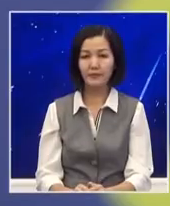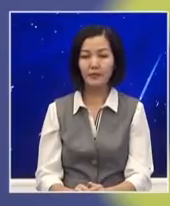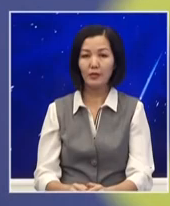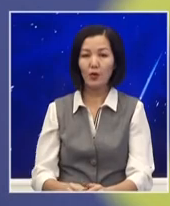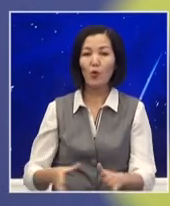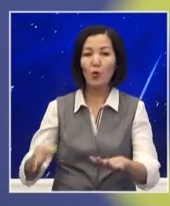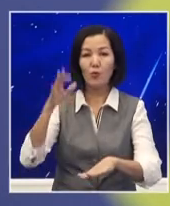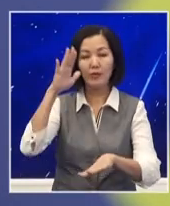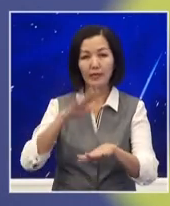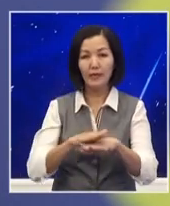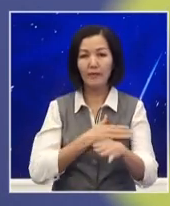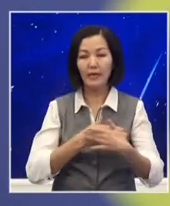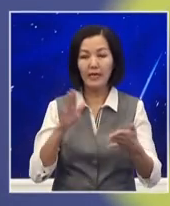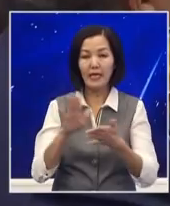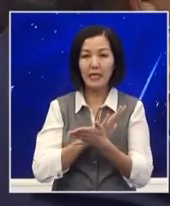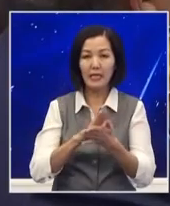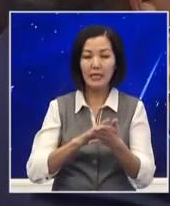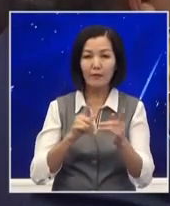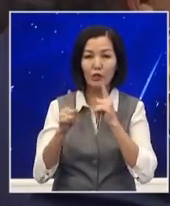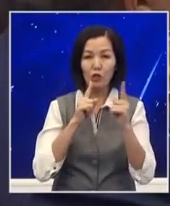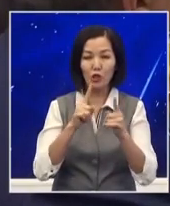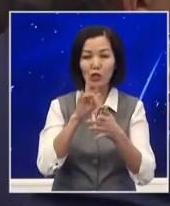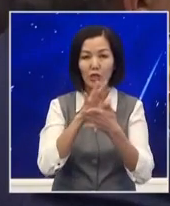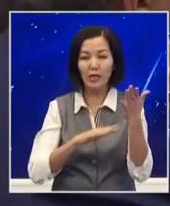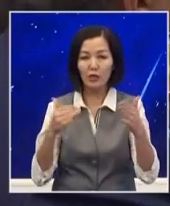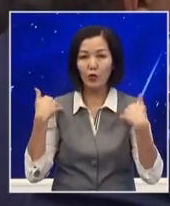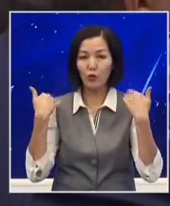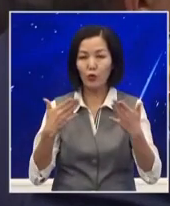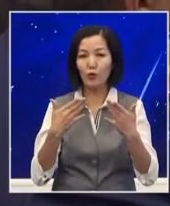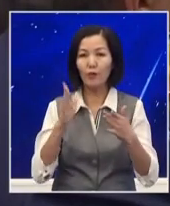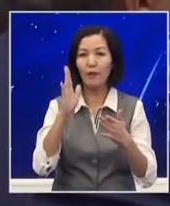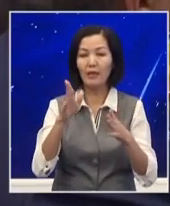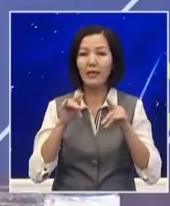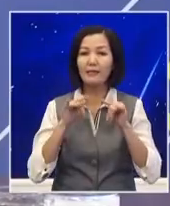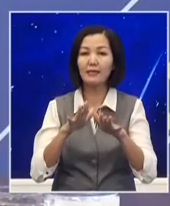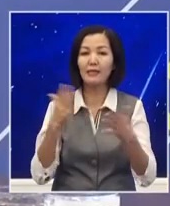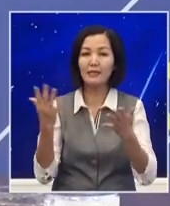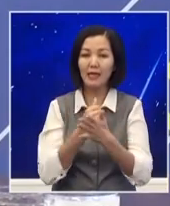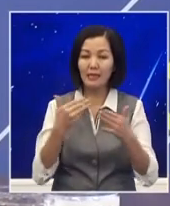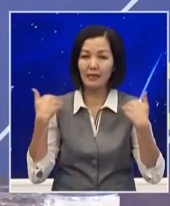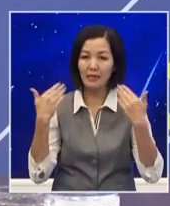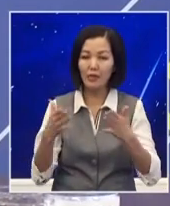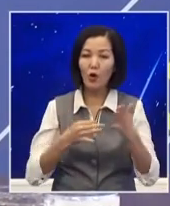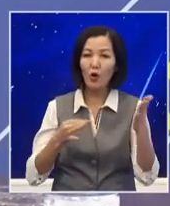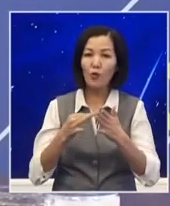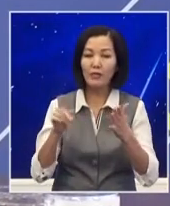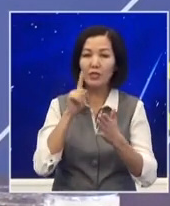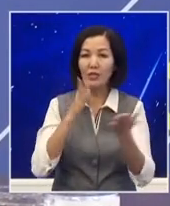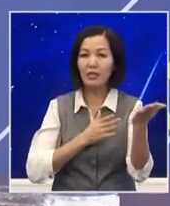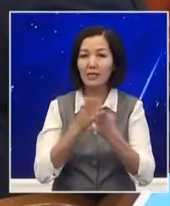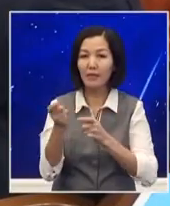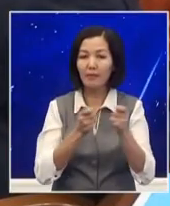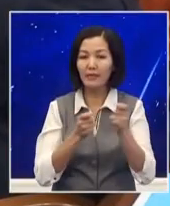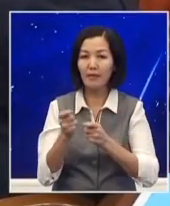Өңір басшысы еріктілер мен жиынды жалғастырды. Құттықтап, алдағы істеріне сәттілік тіледі. Облыстық жастар саясаты басқармасының